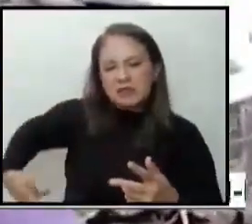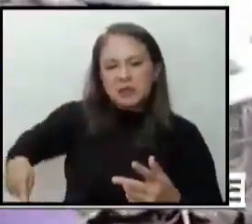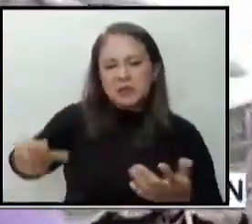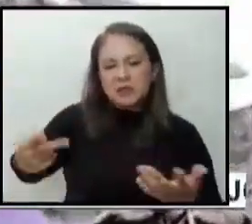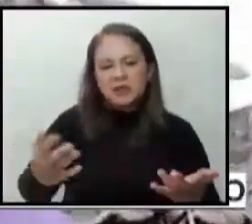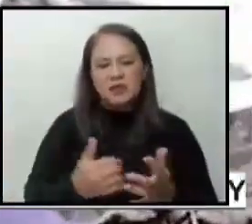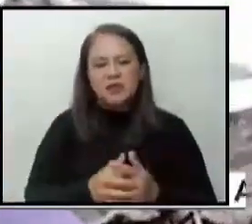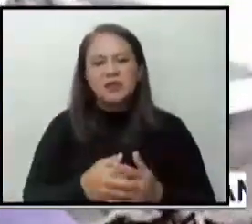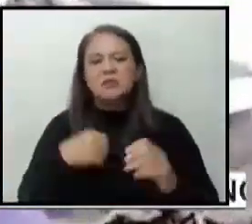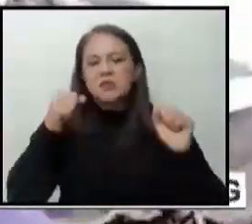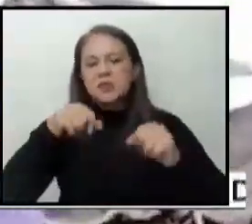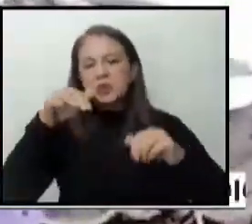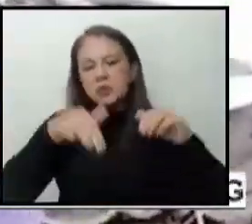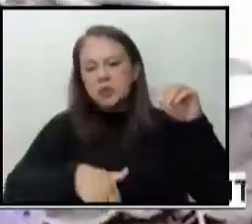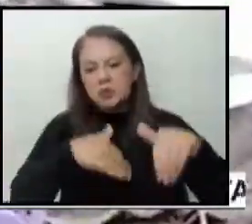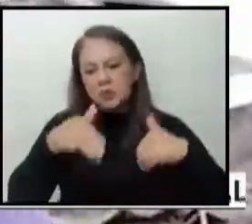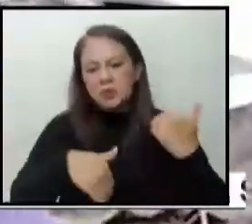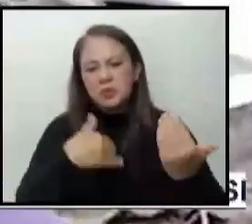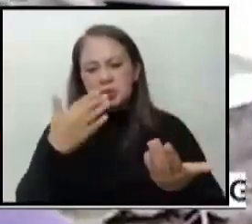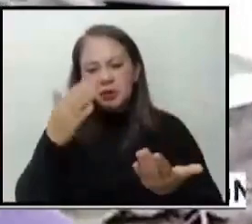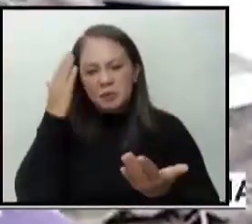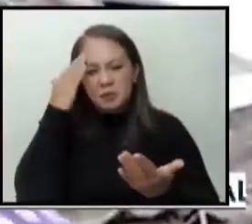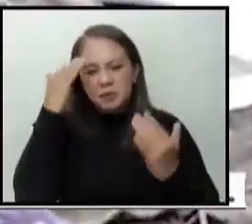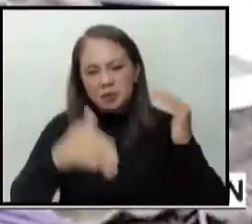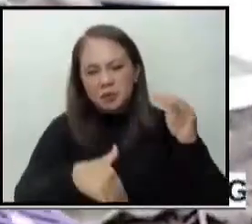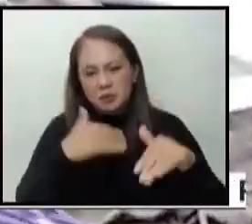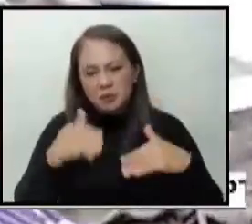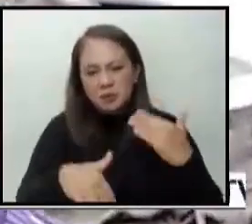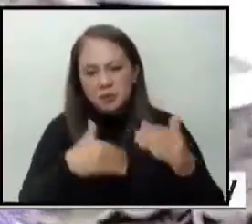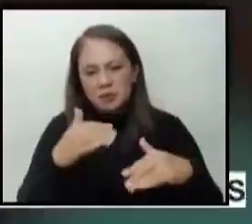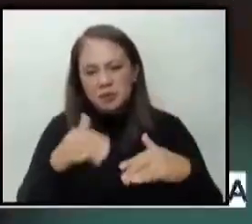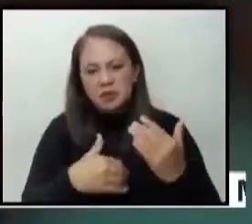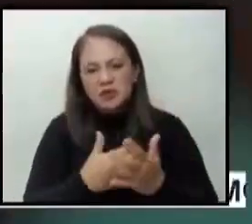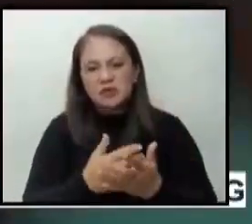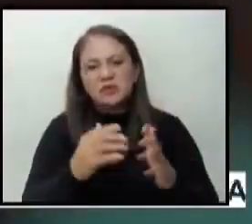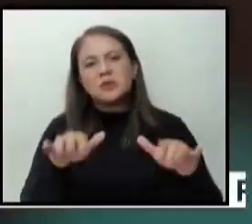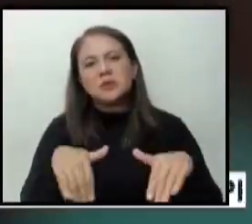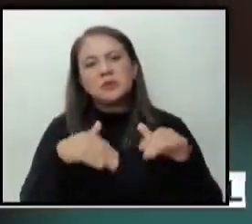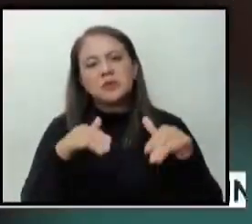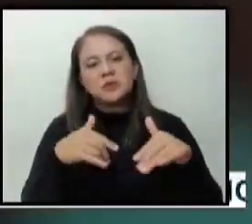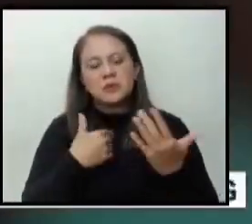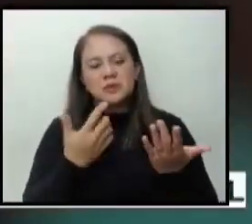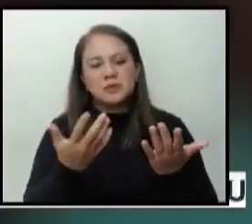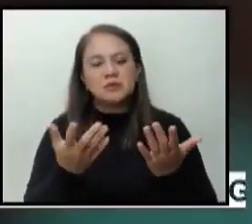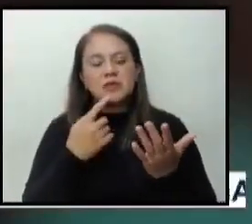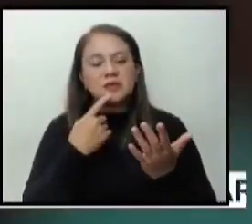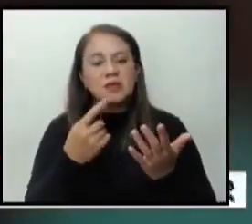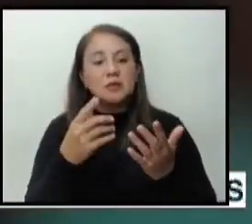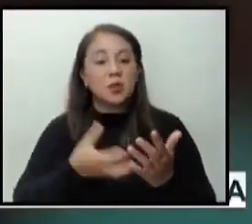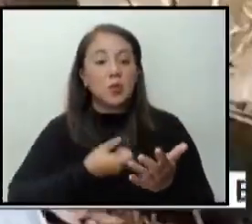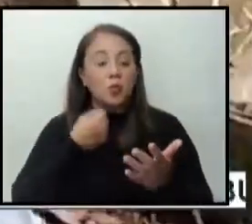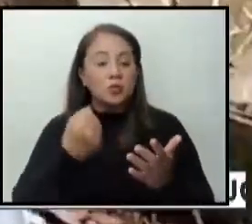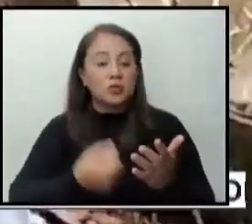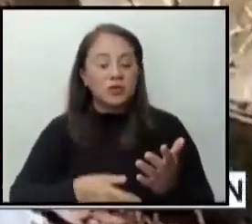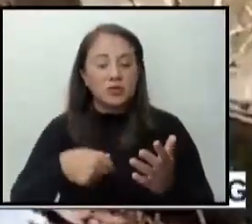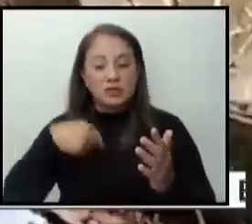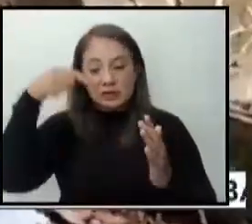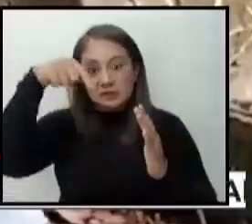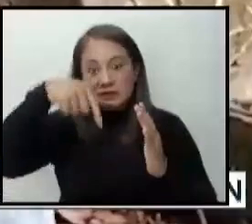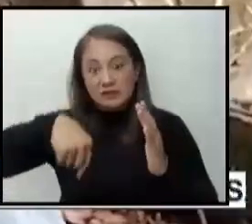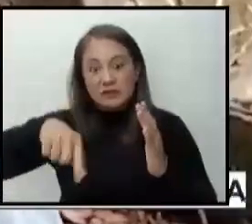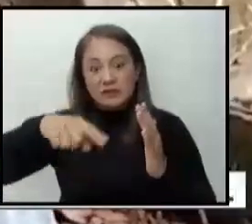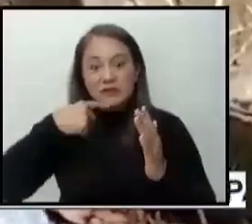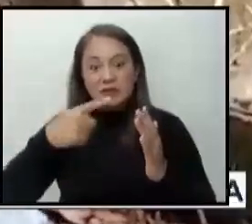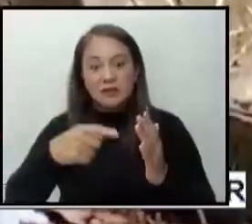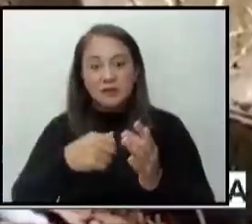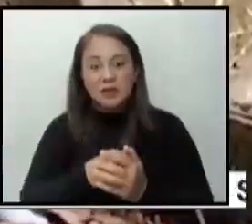sa ilalim kasi marunong po ako lumangoy. Nakakalangoy po ako doon. Kwento ng may-ari ng balon na si Ramela Mojica. Nagulat po ako nang